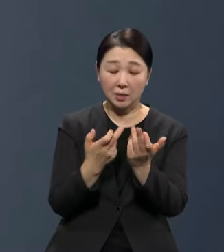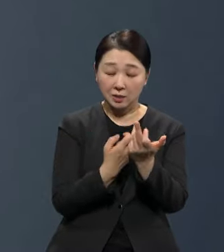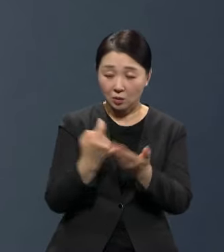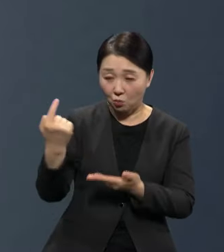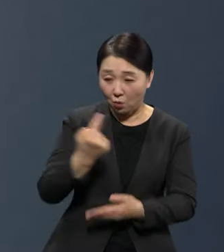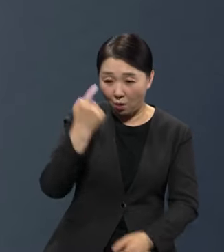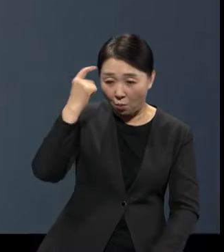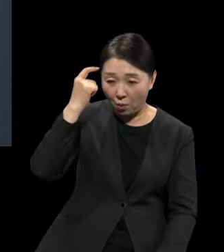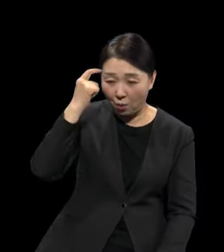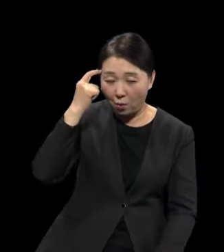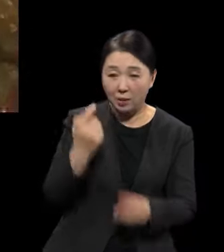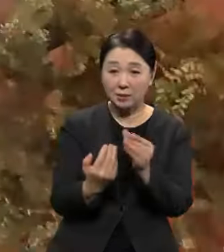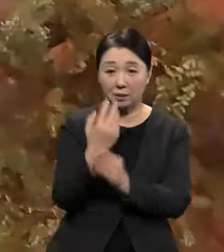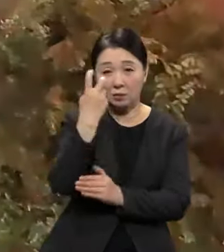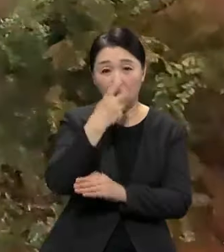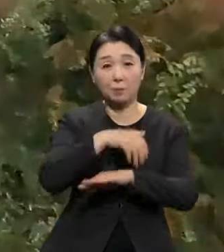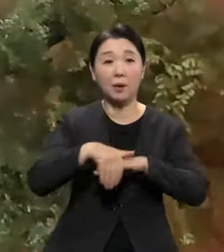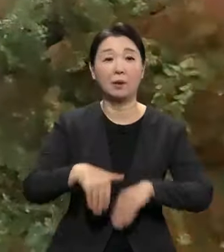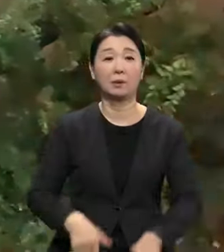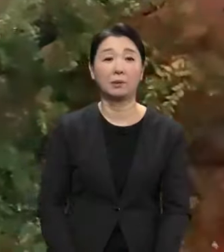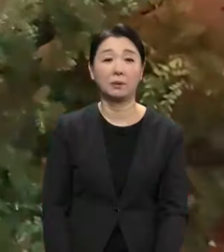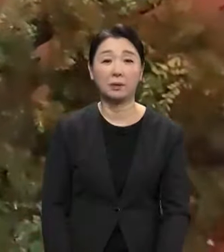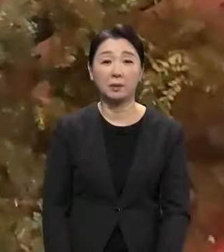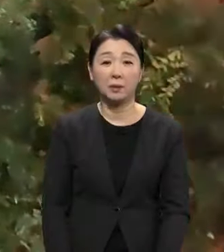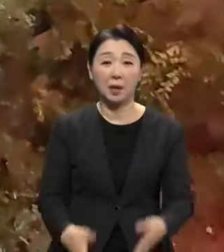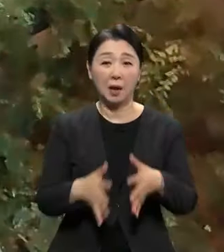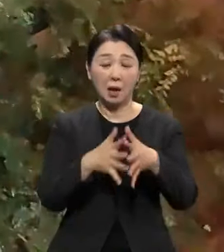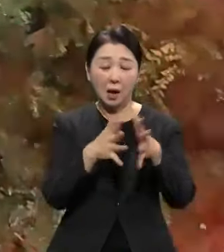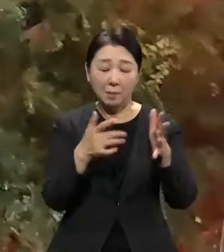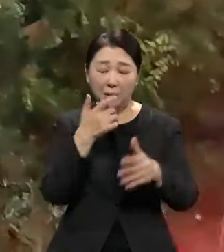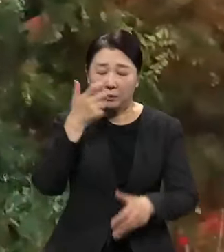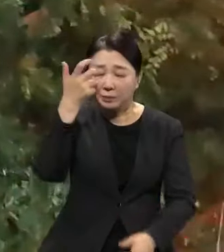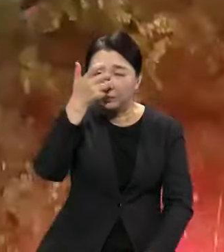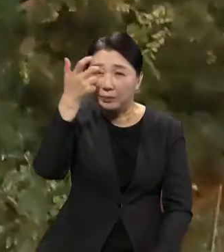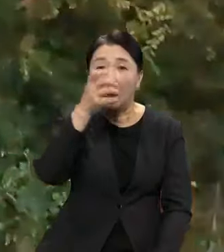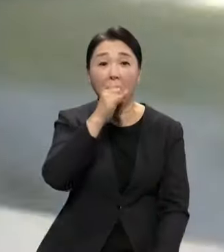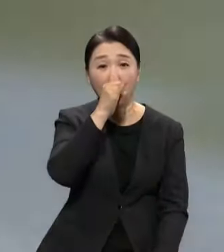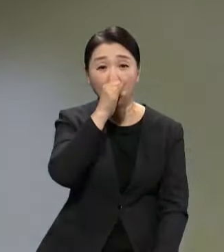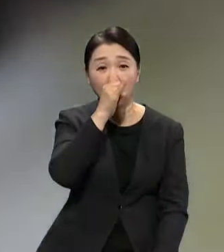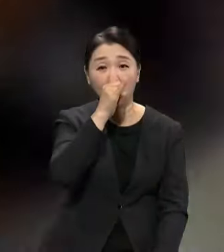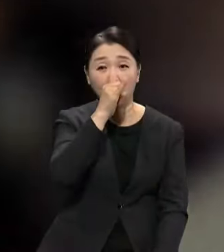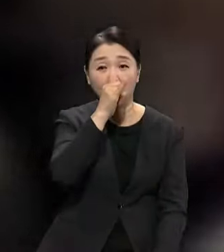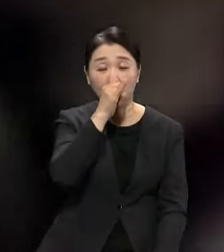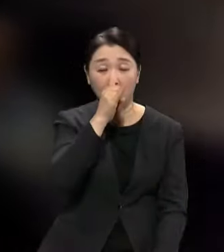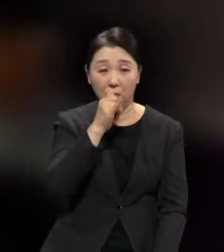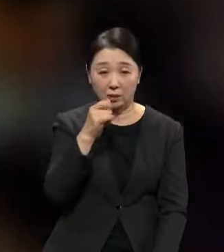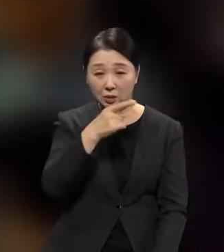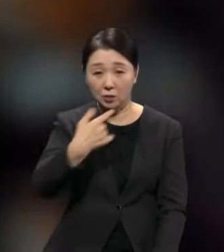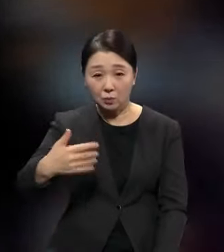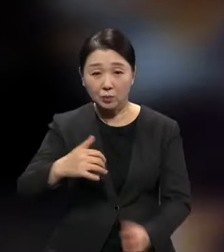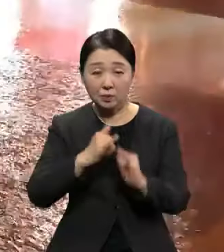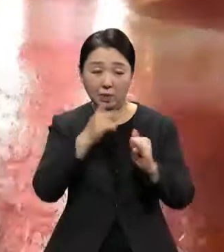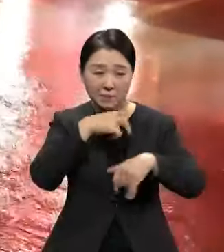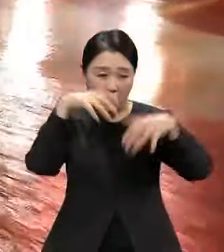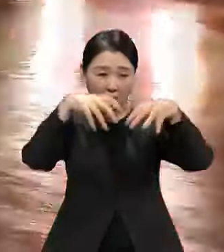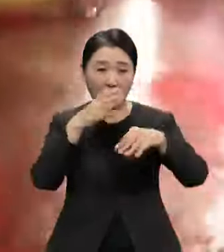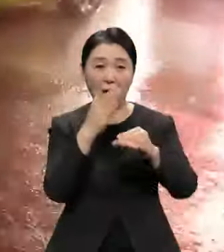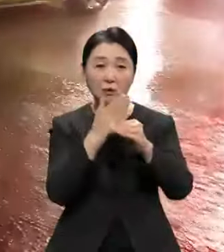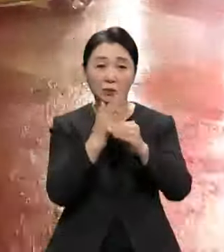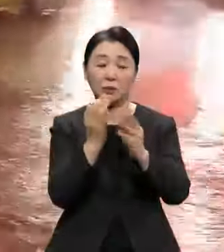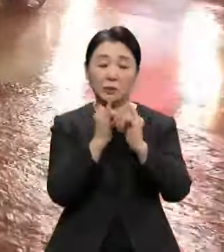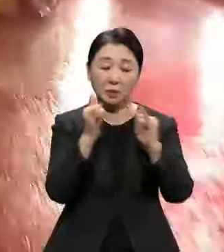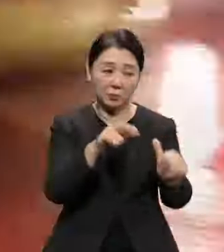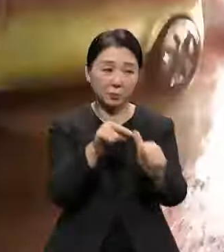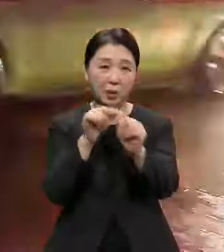조사할 계획입니다 아파트 창문에서 뿌연 연기가 계속 나옵니다 소방대원은 비가 내리는 가운데 주민들을